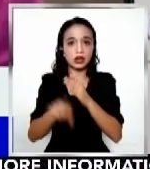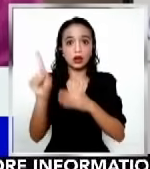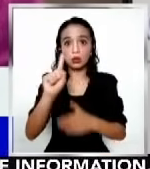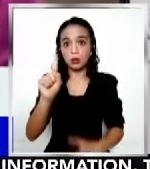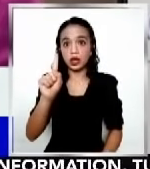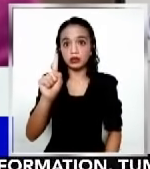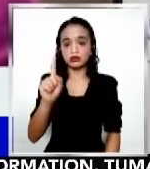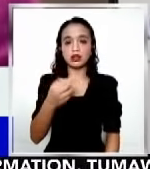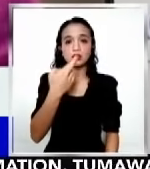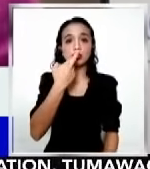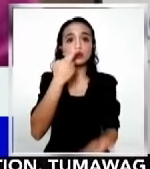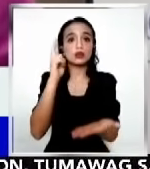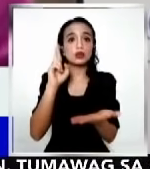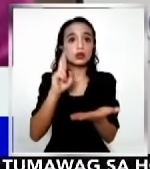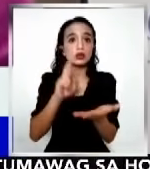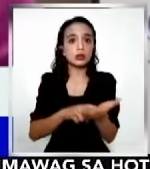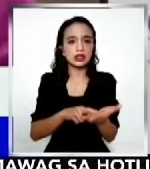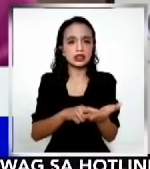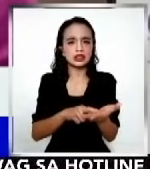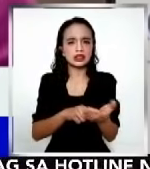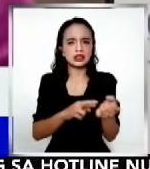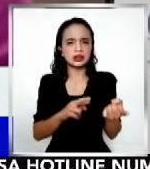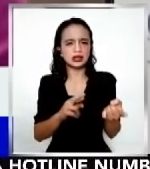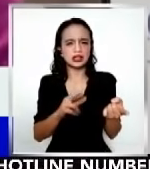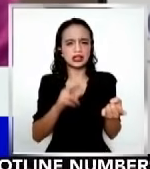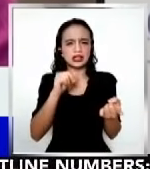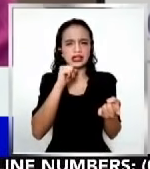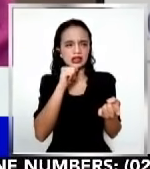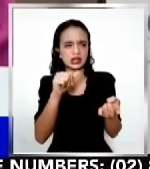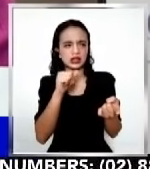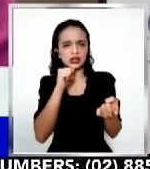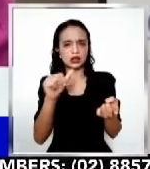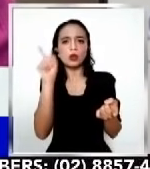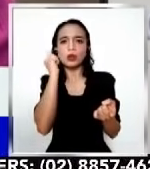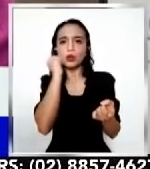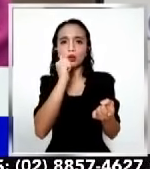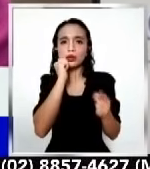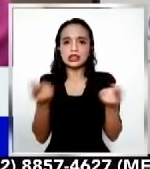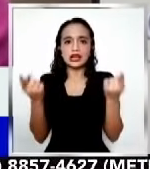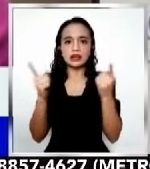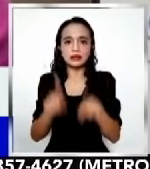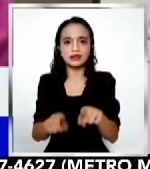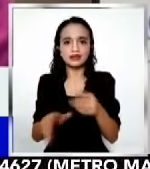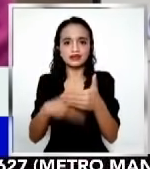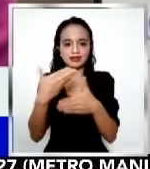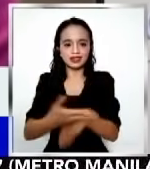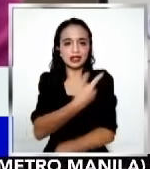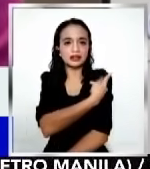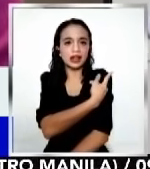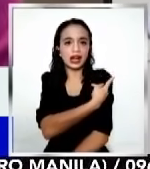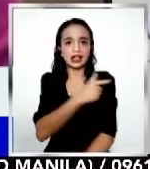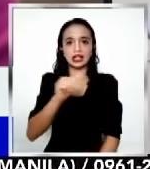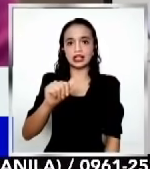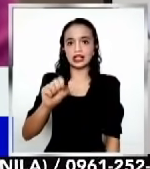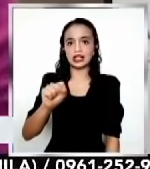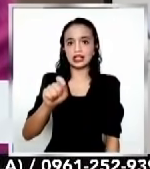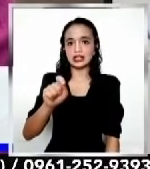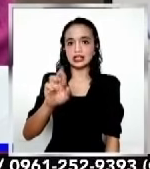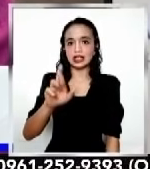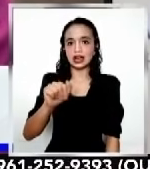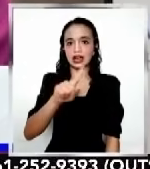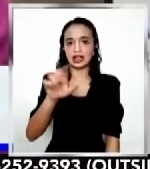cases of unusual blood clotting following vaccination with the AstraZeneca vaccine should be listed